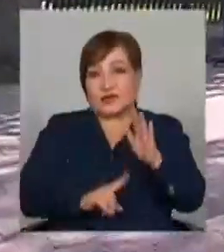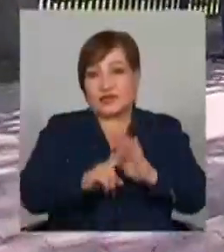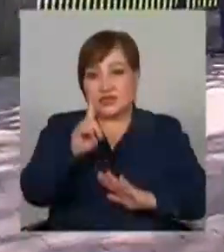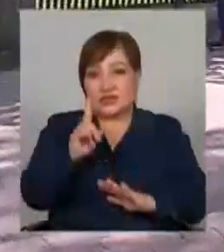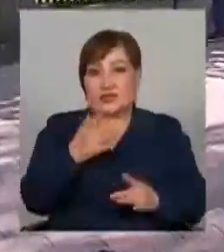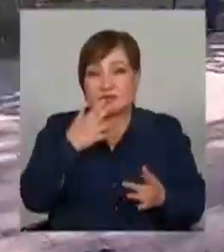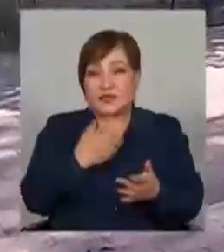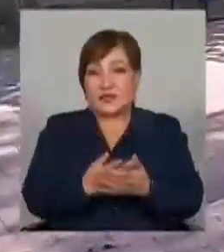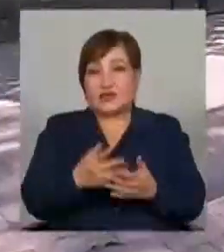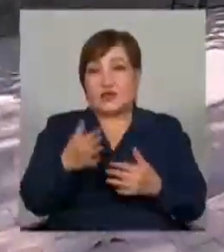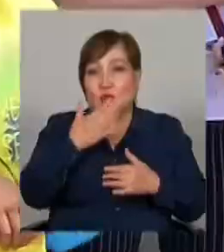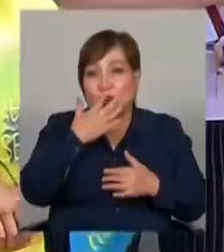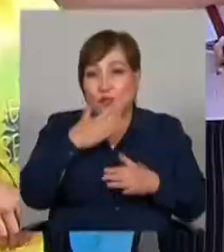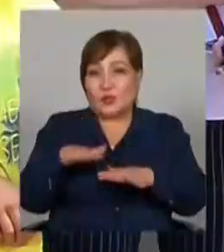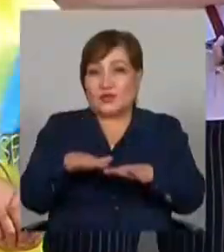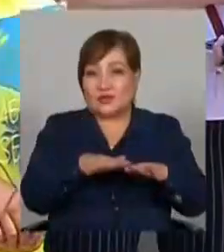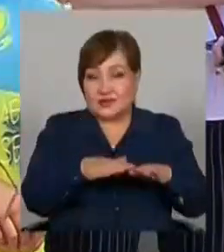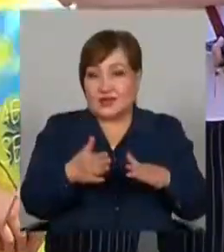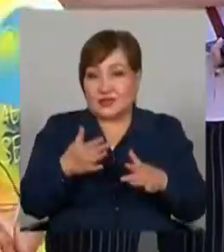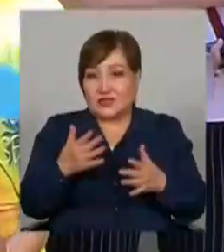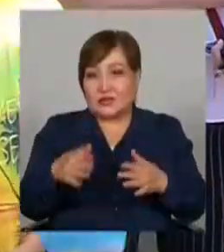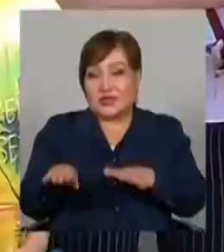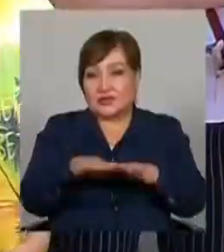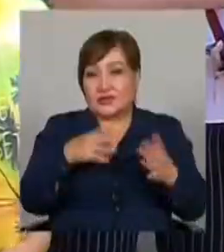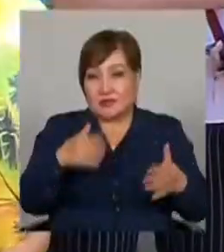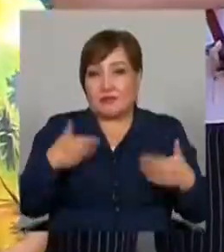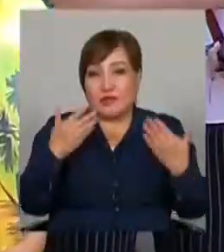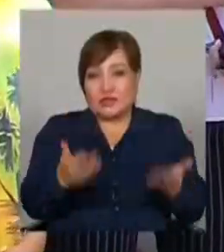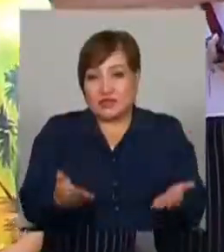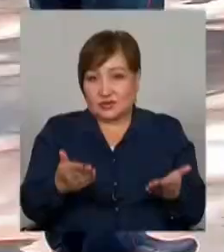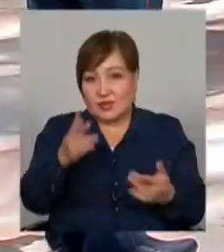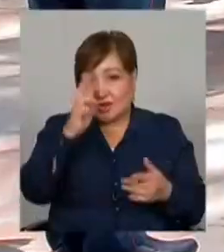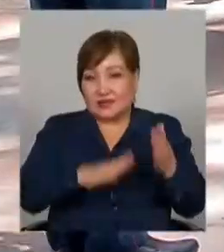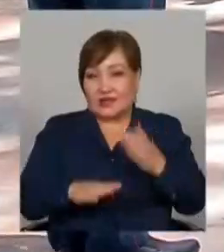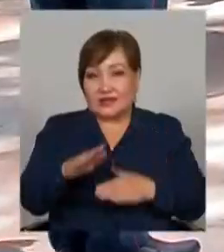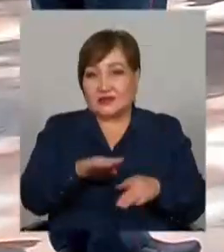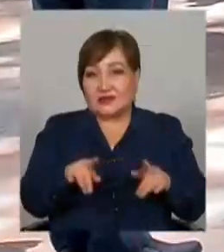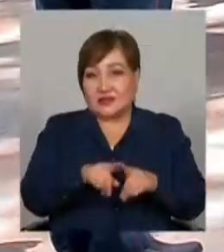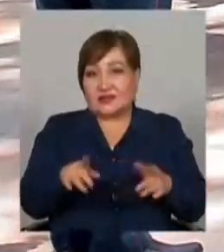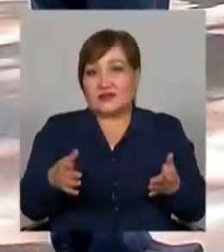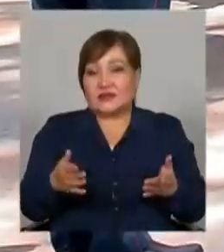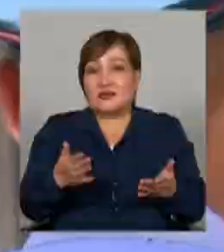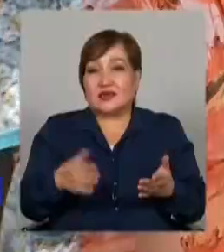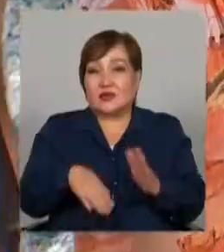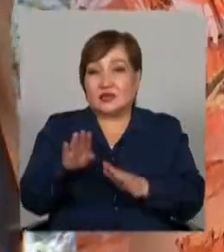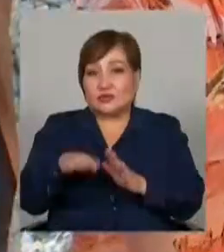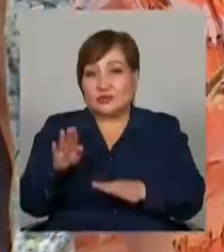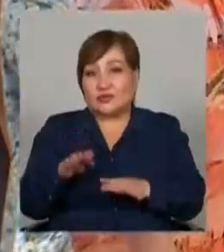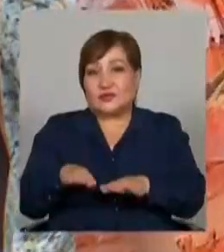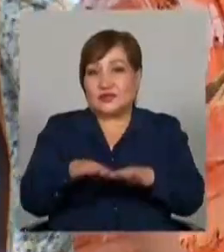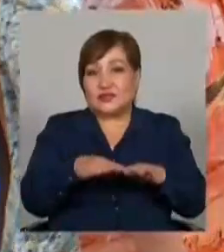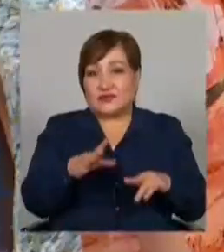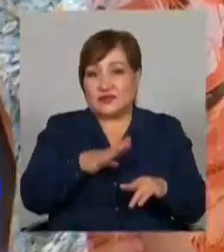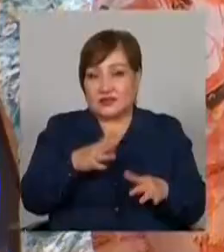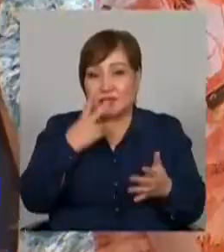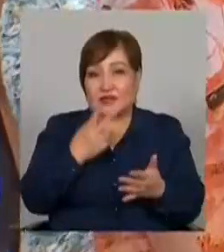асқақтатып, шаңырағымыздың беріктігін паш етіп, республикамыздың қанатты тұлпардай ұшқырлығын айғақтап келеді дейді қала тұрғындары. Бүгінгі рәміздер